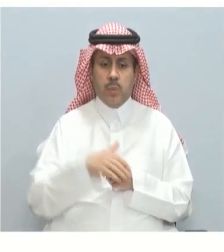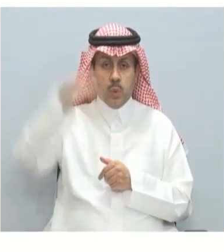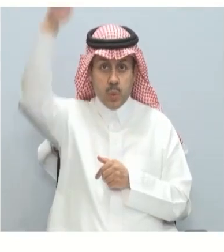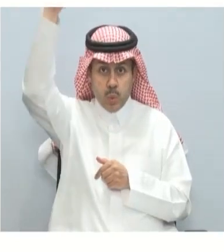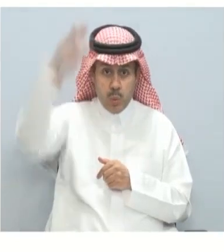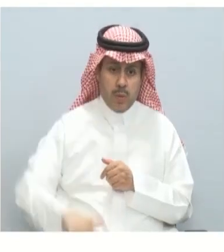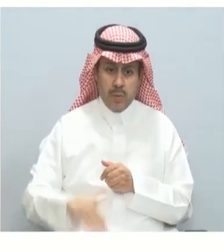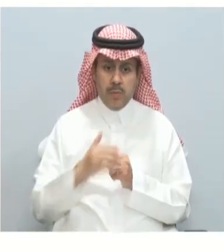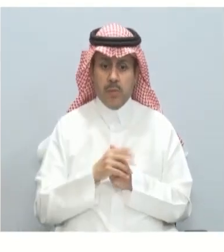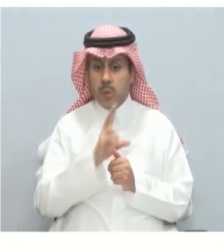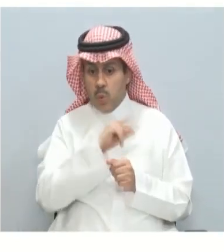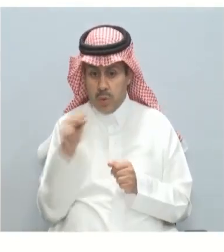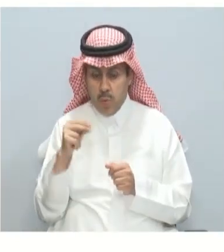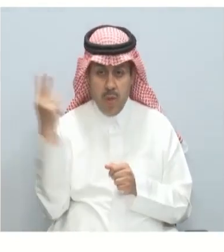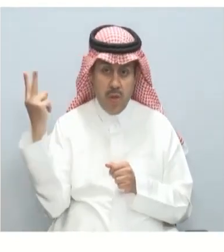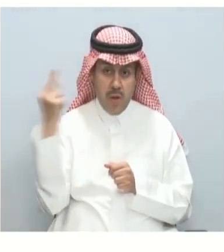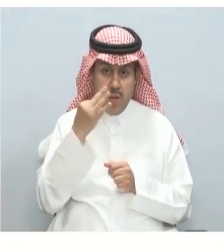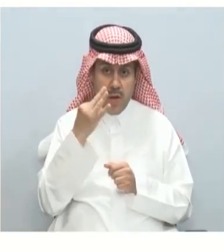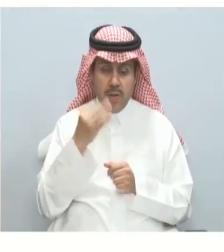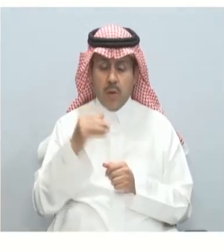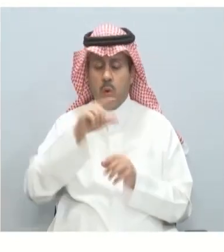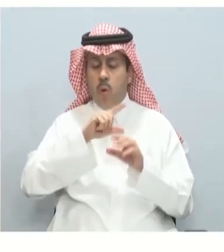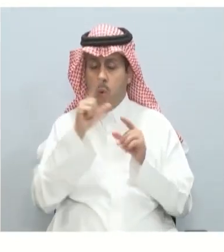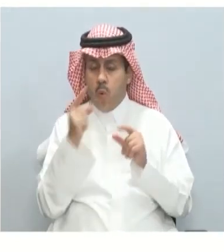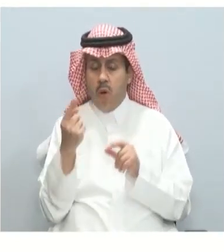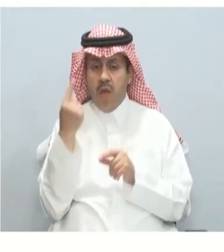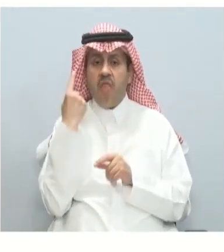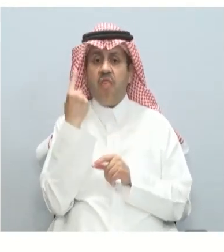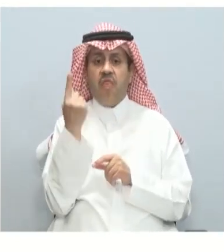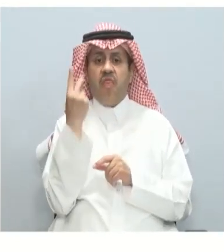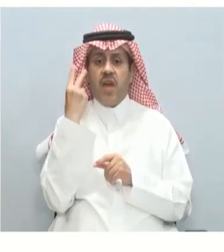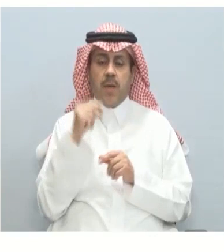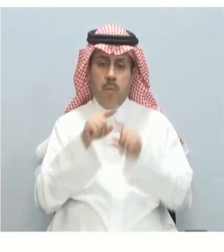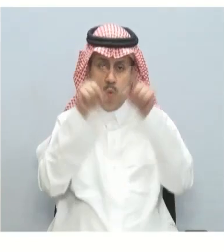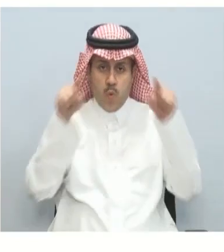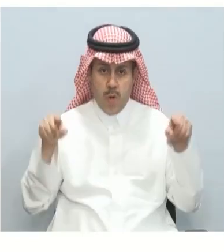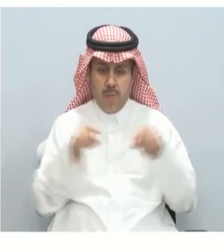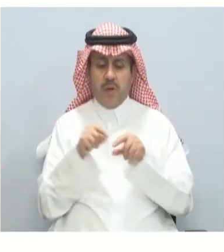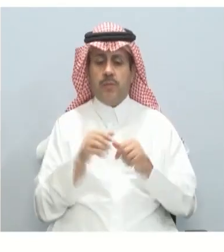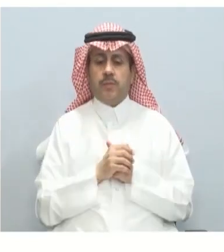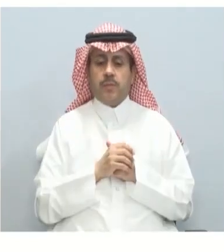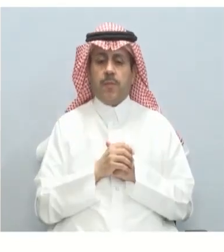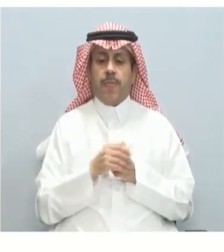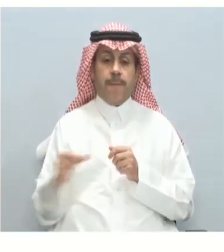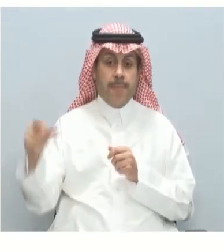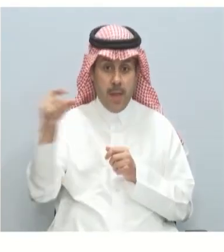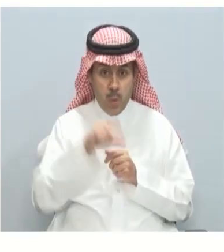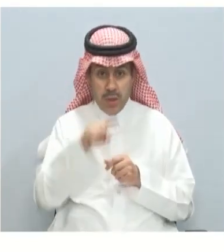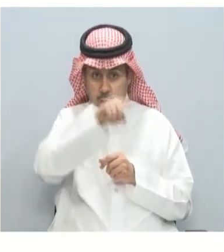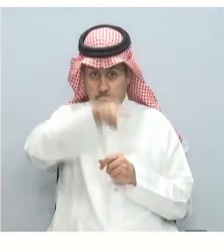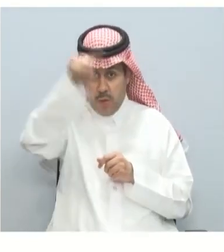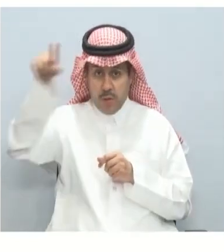يساوي 32 قدما لكل ثانيه مربعه دوال الجذر التربيعي اذا احتوى الداله على الجذر